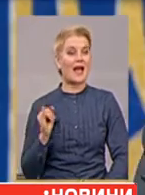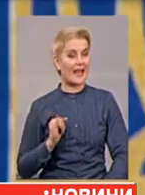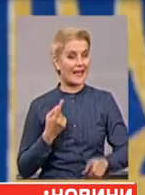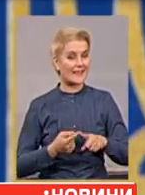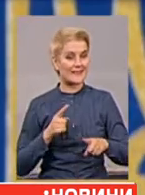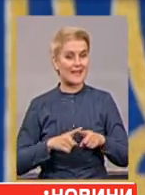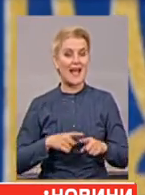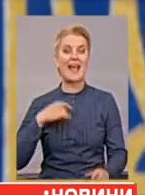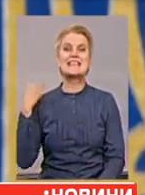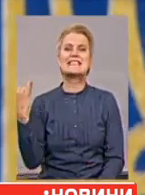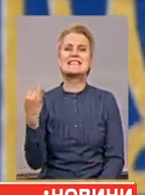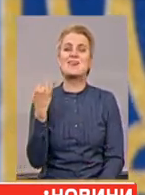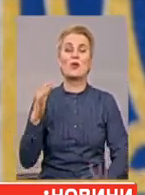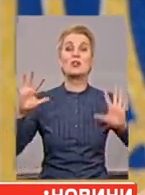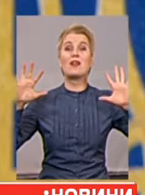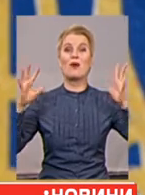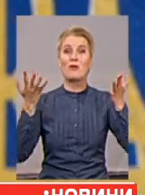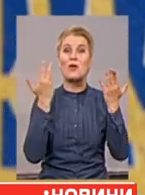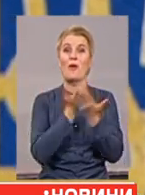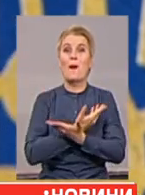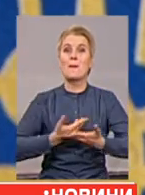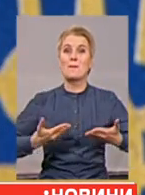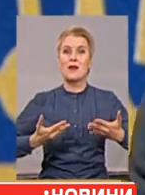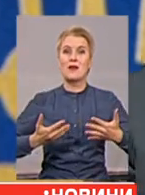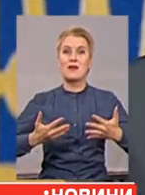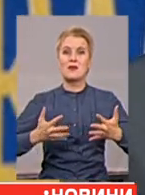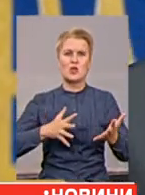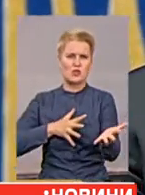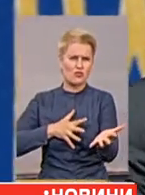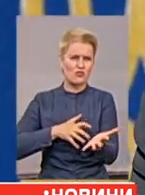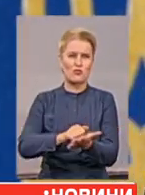це історична мить, коли ми руйнуємо